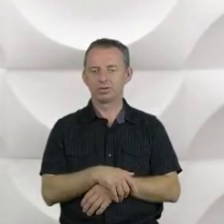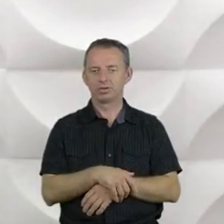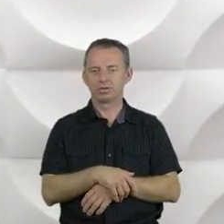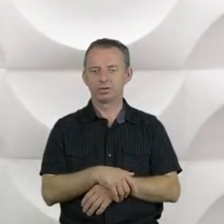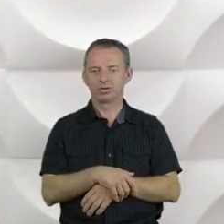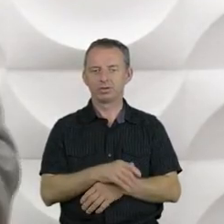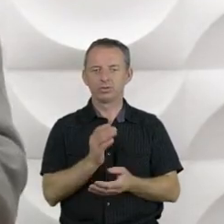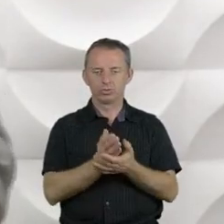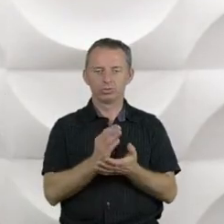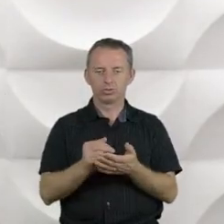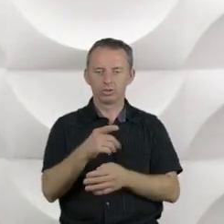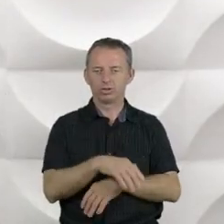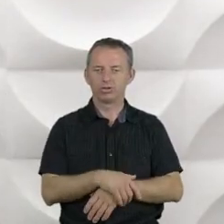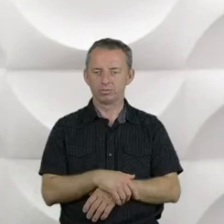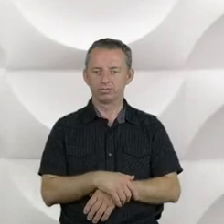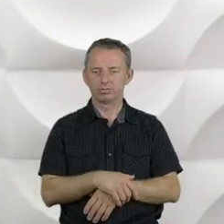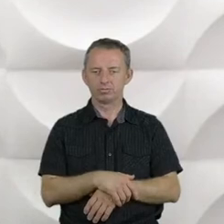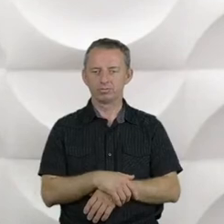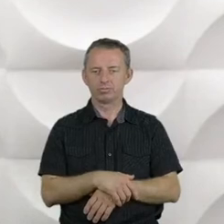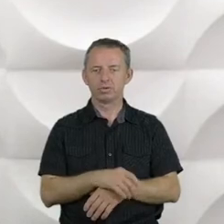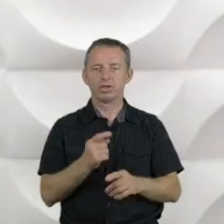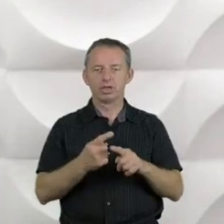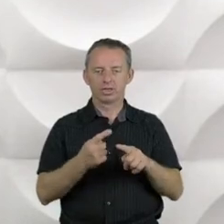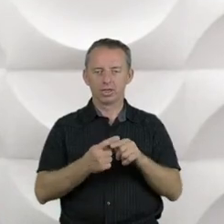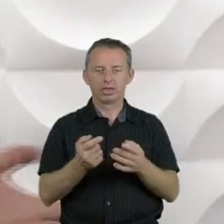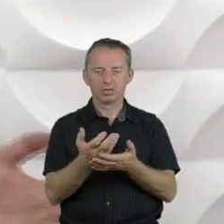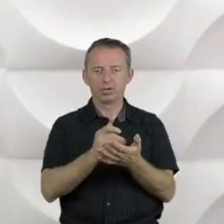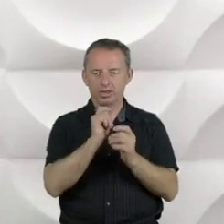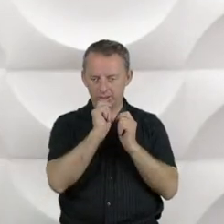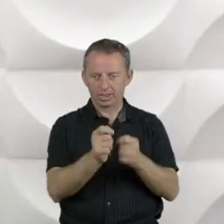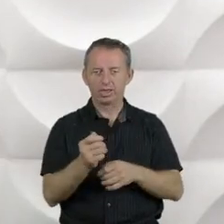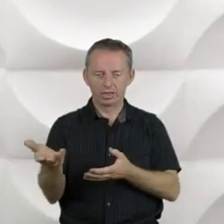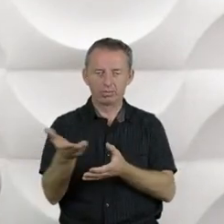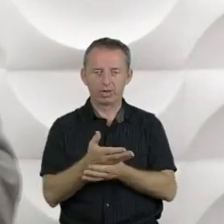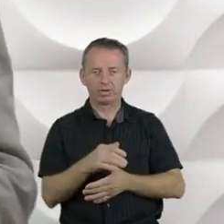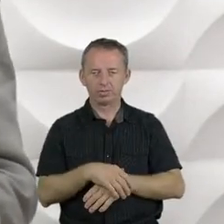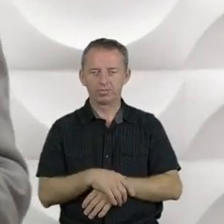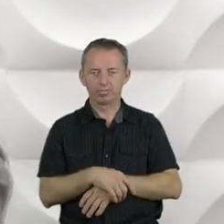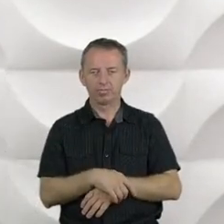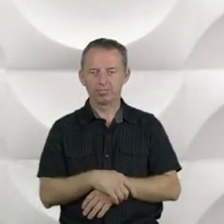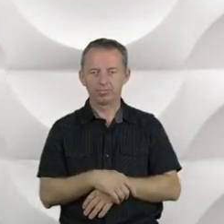Tak, już. Zanim zbierzemy dary, tak, zapraszam,